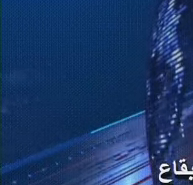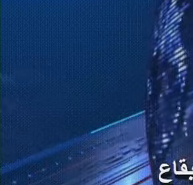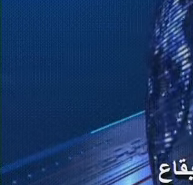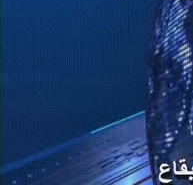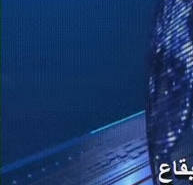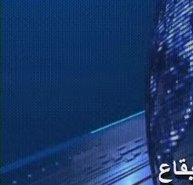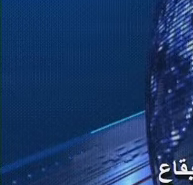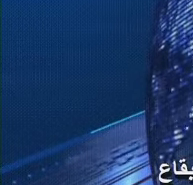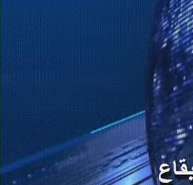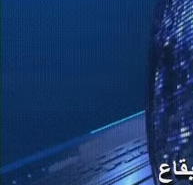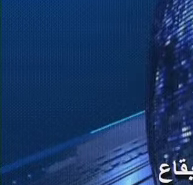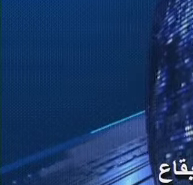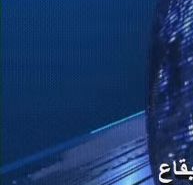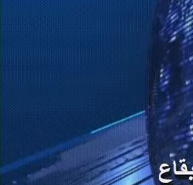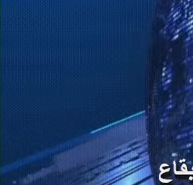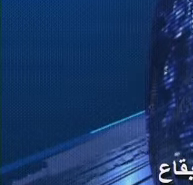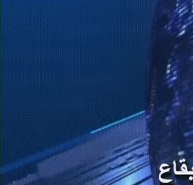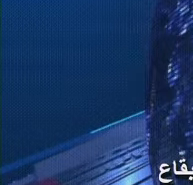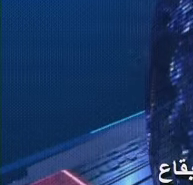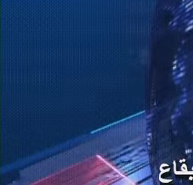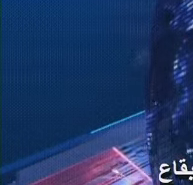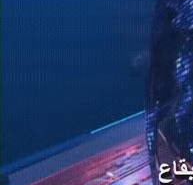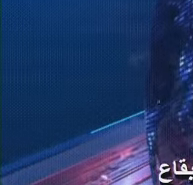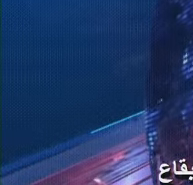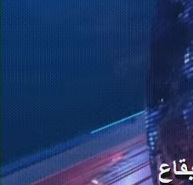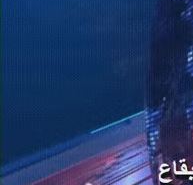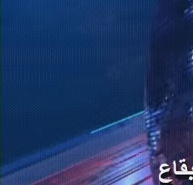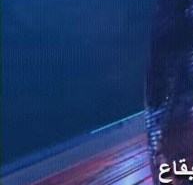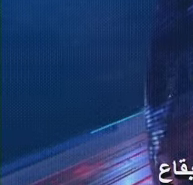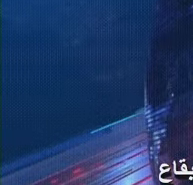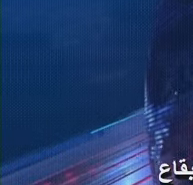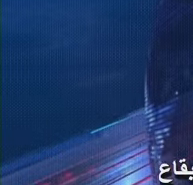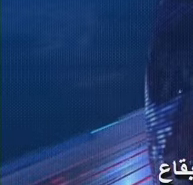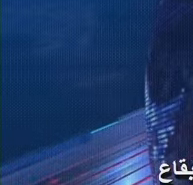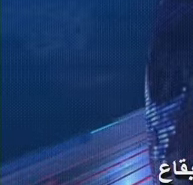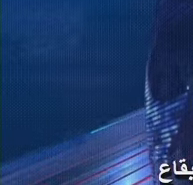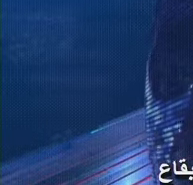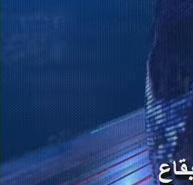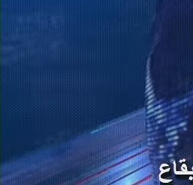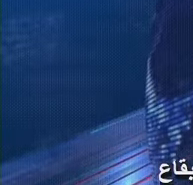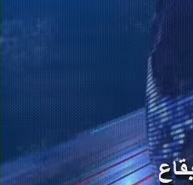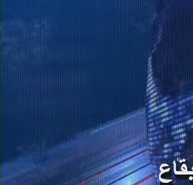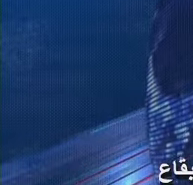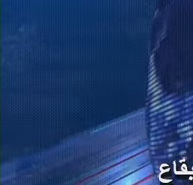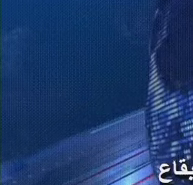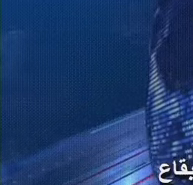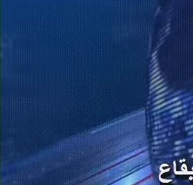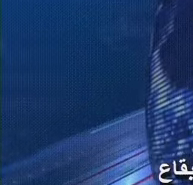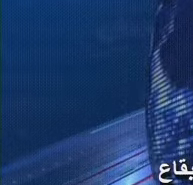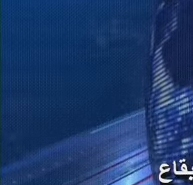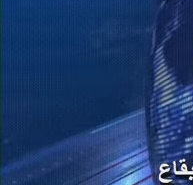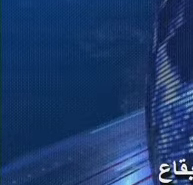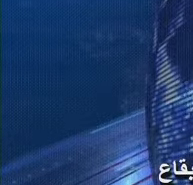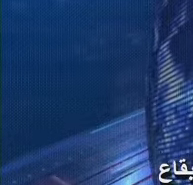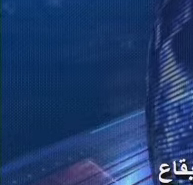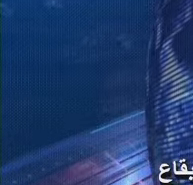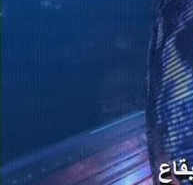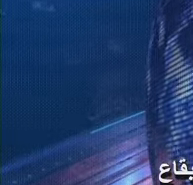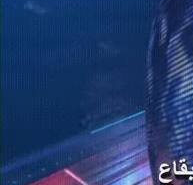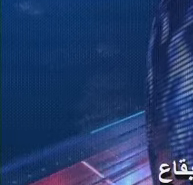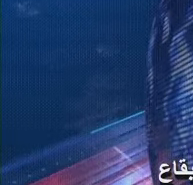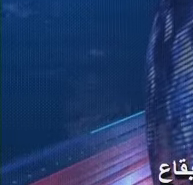منطقه قضاء بعلبك وكان اليوم نفذ عده غارات في منطقه البقاع حيث كانت